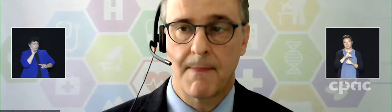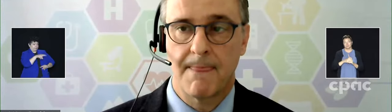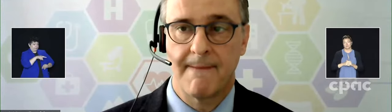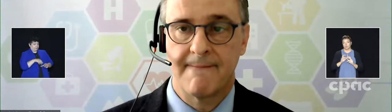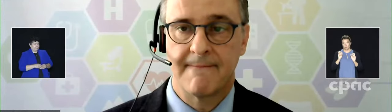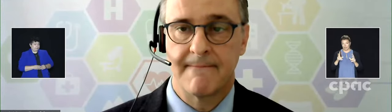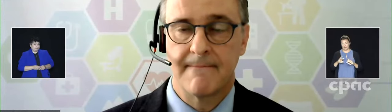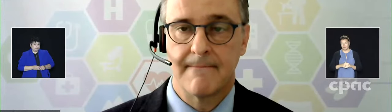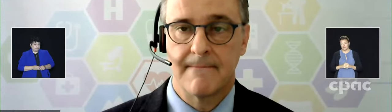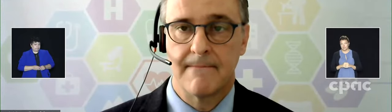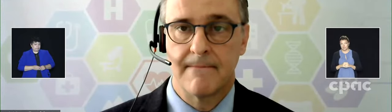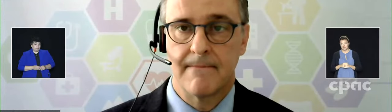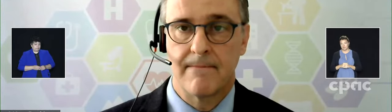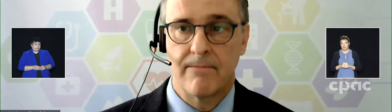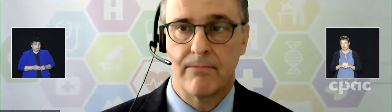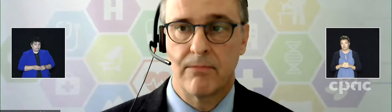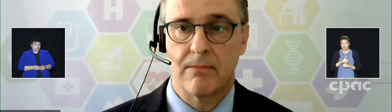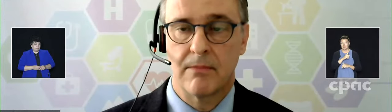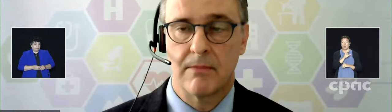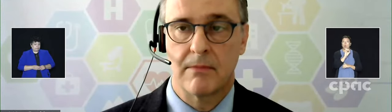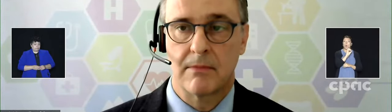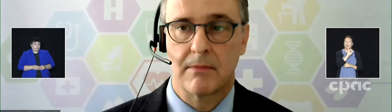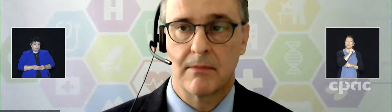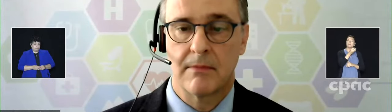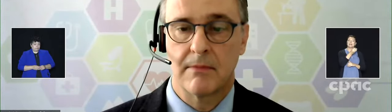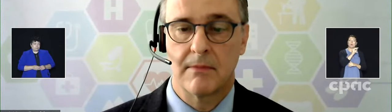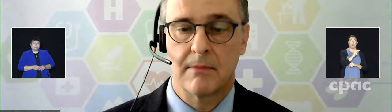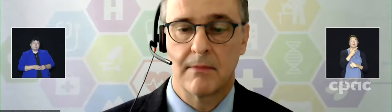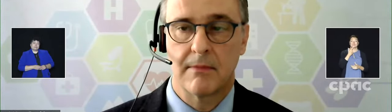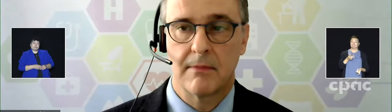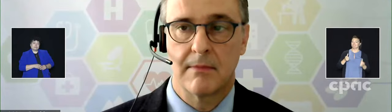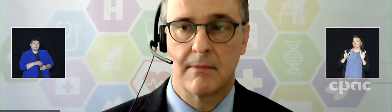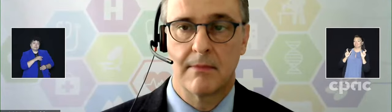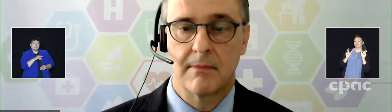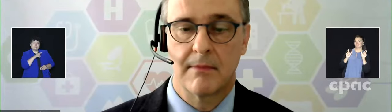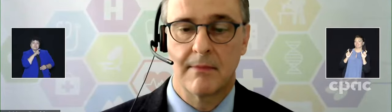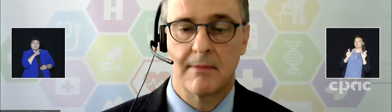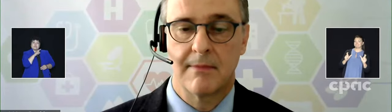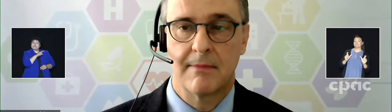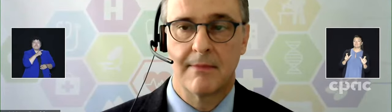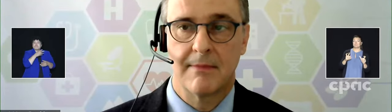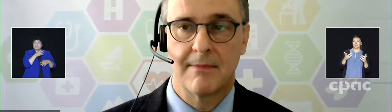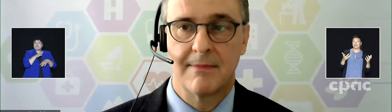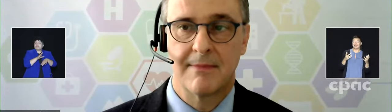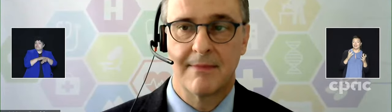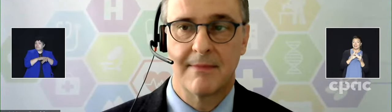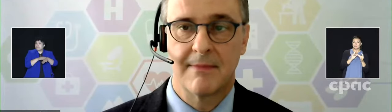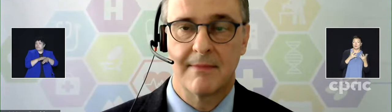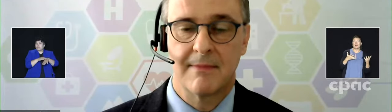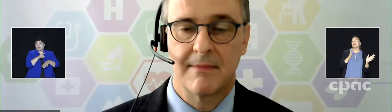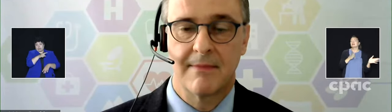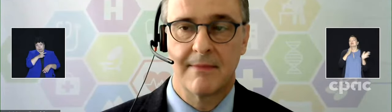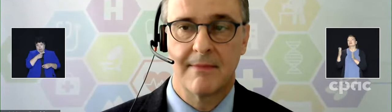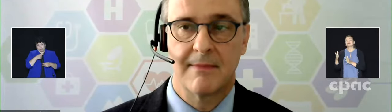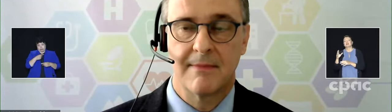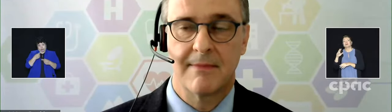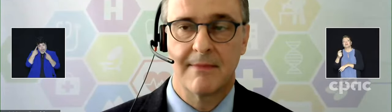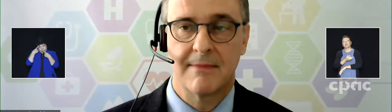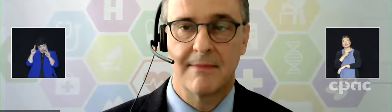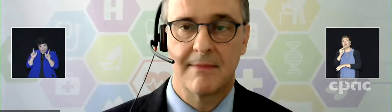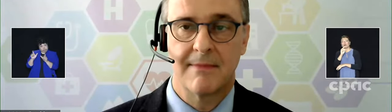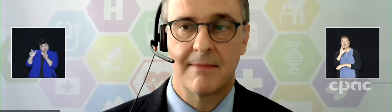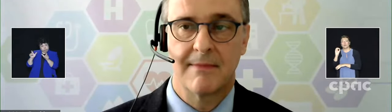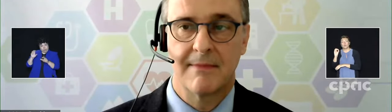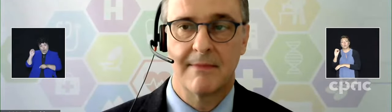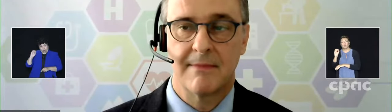bonne protection contre Omicron? Mais ce n pas mon suivi. Mon suivi, c'est pour Dr. New, c'est pour un collègue.'aimerais seulement